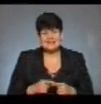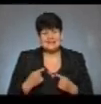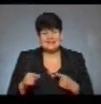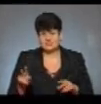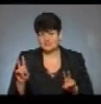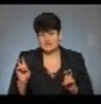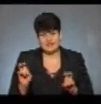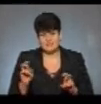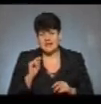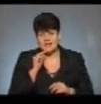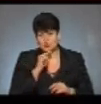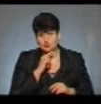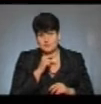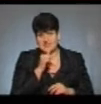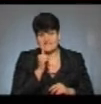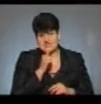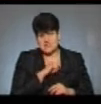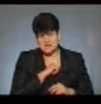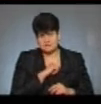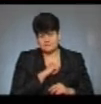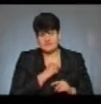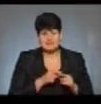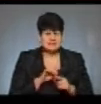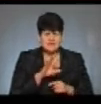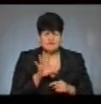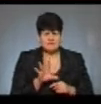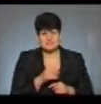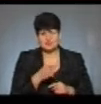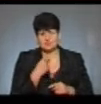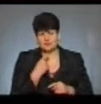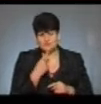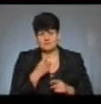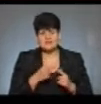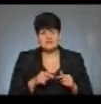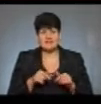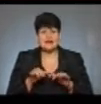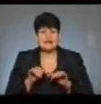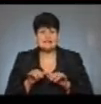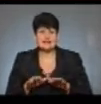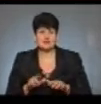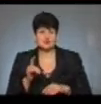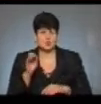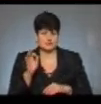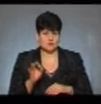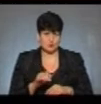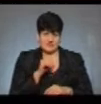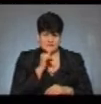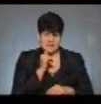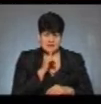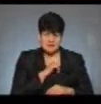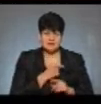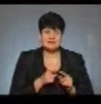тема економіки в тіні. І ці всі, що я називав сфери діяльності 100% тіні, це